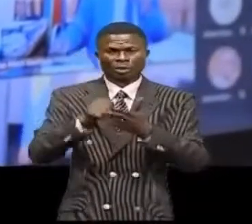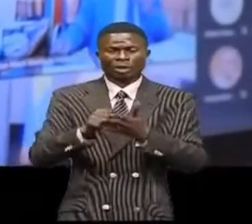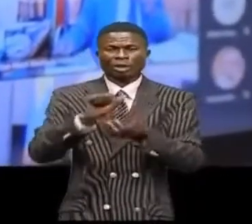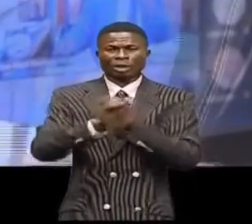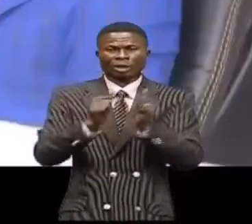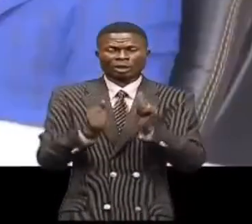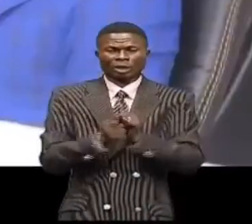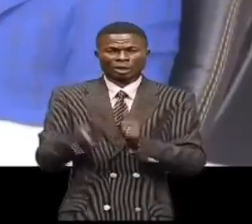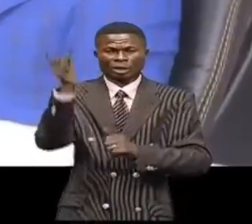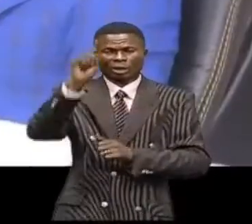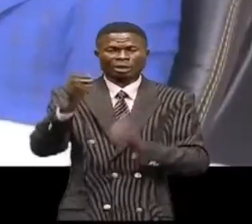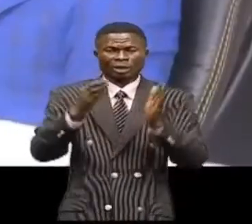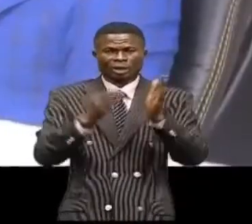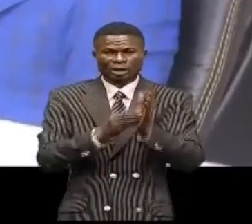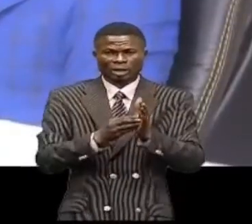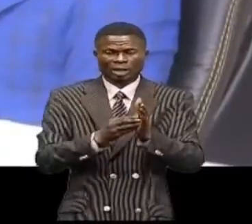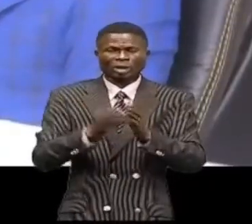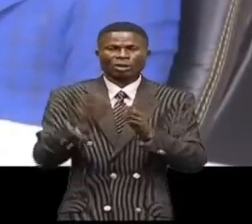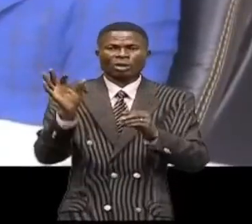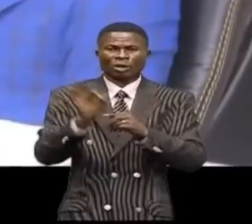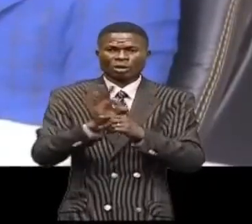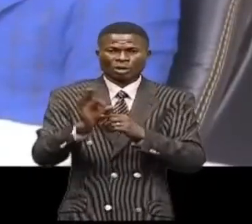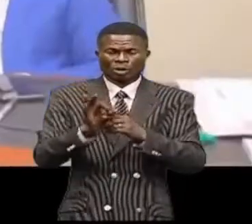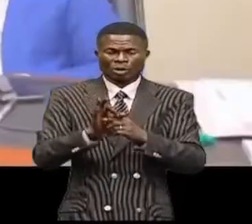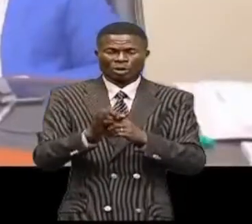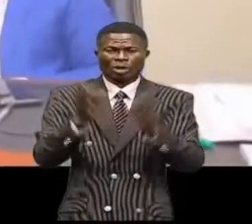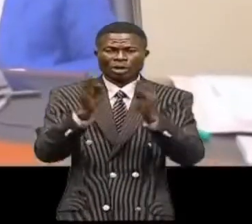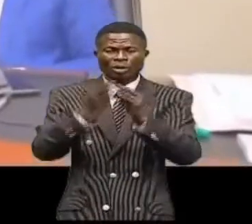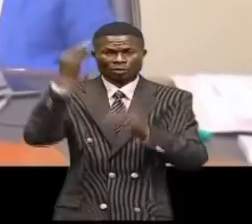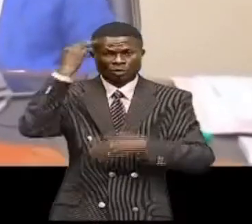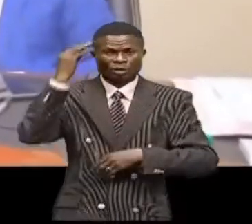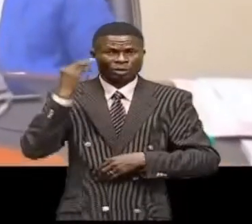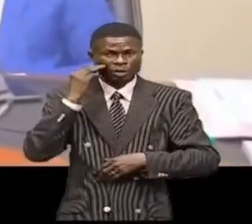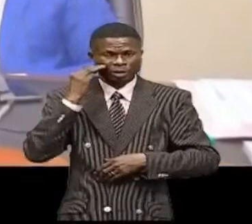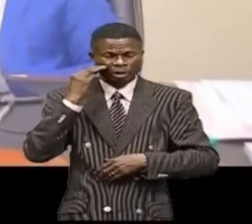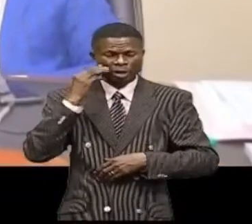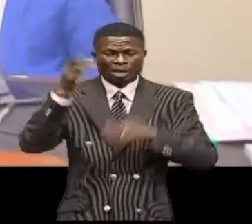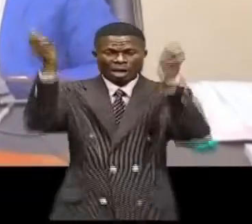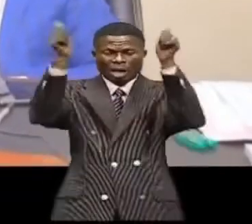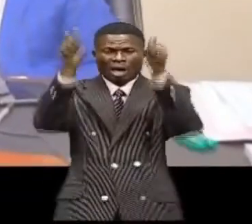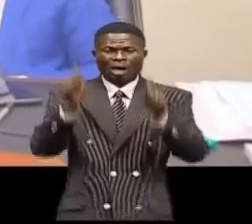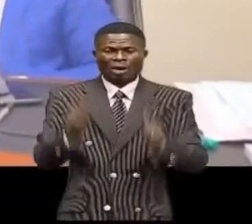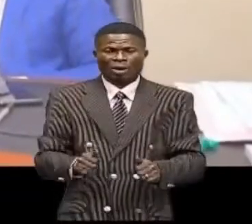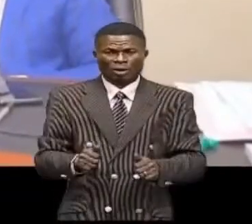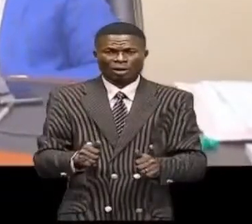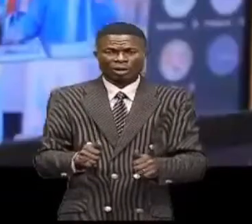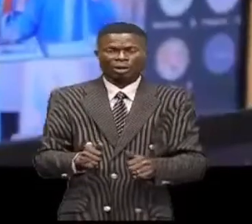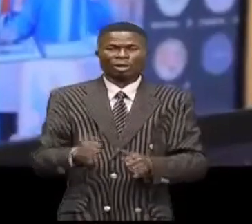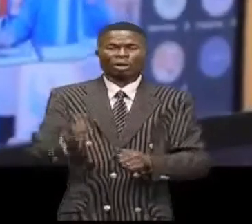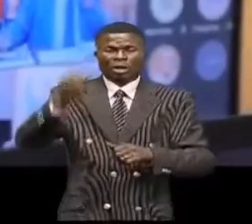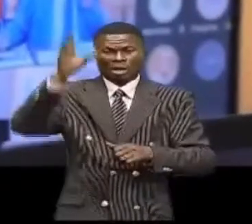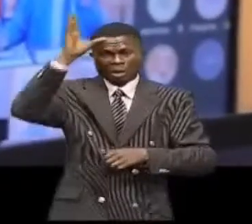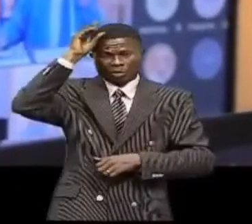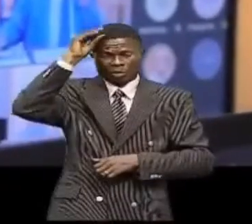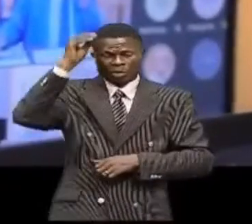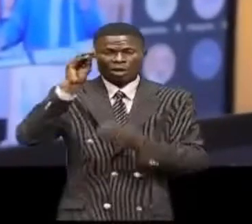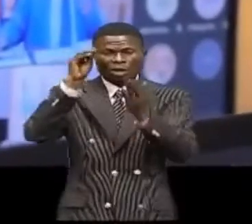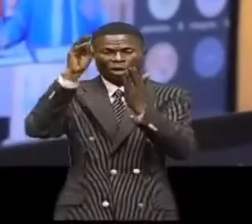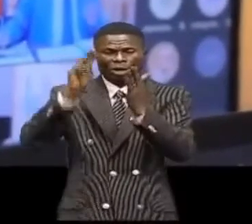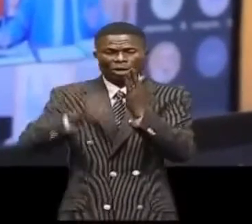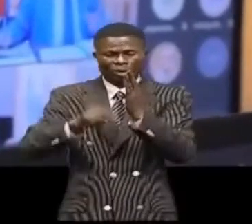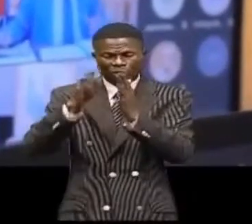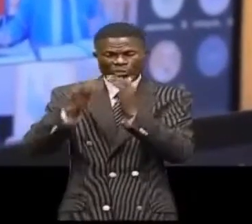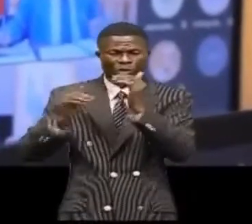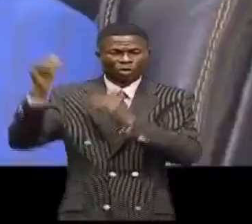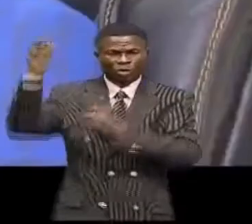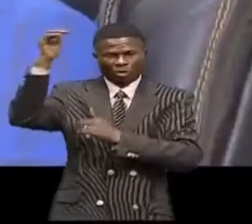tenue de la 39e session ordinaire du Conseil de ministres du Conseil africain et malgache pour l'enseignement supérieur CAMES